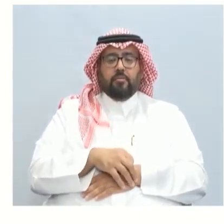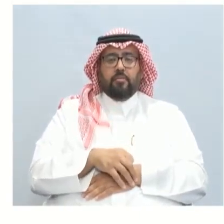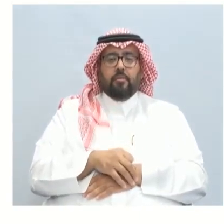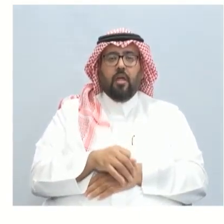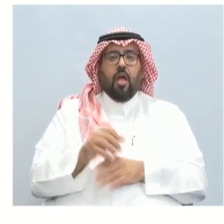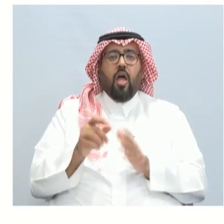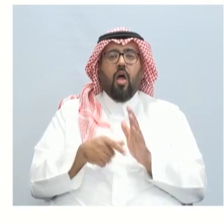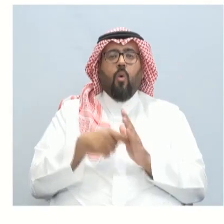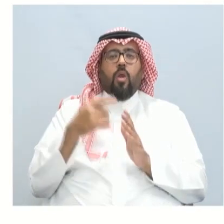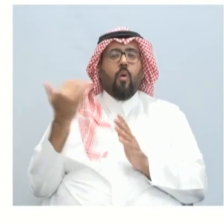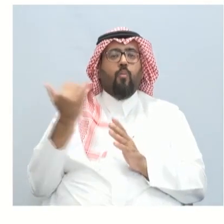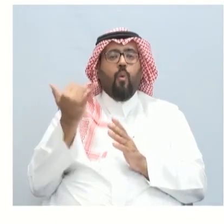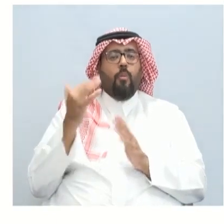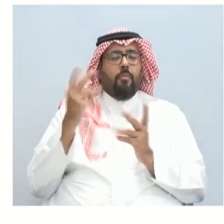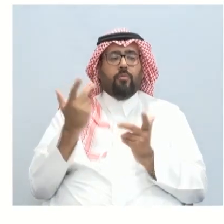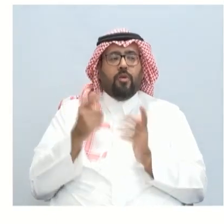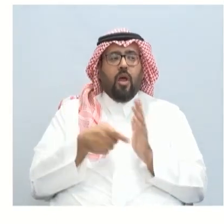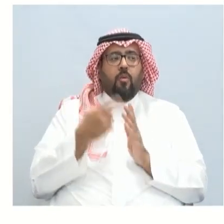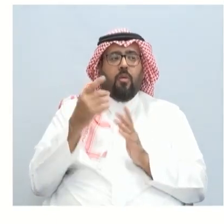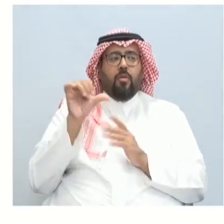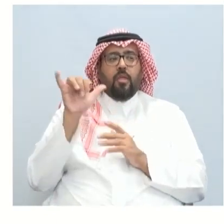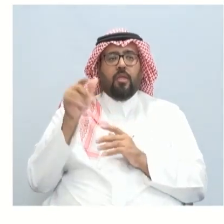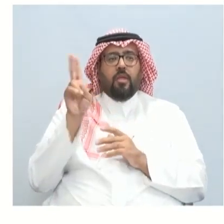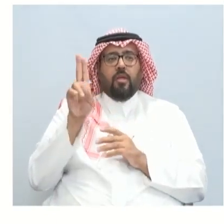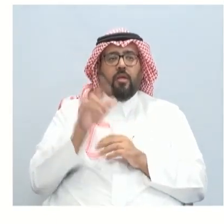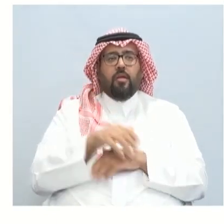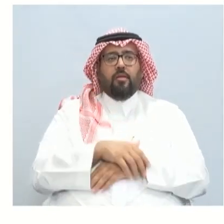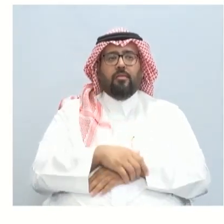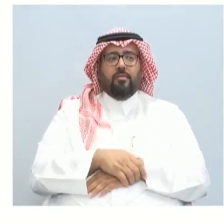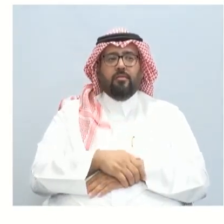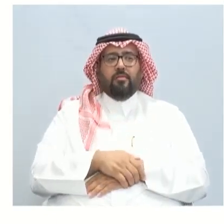نريد ان الجميع ابنائي وبناتي الطلاب يشارك